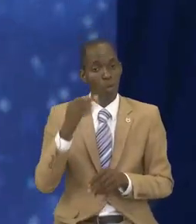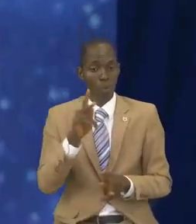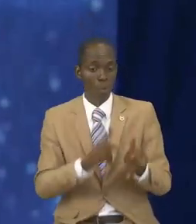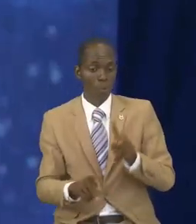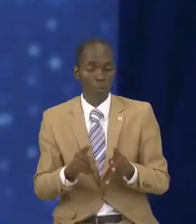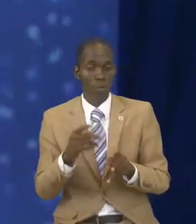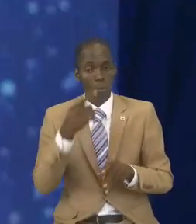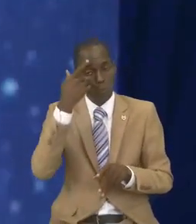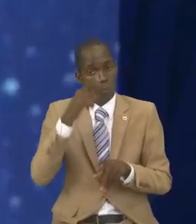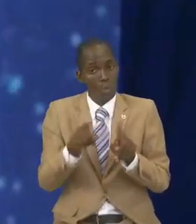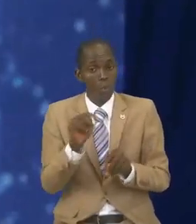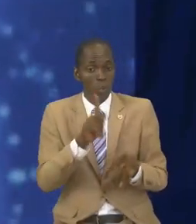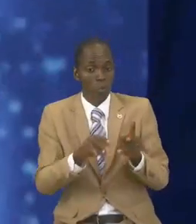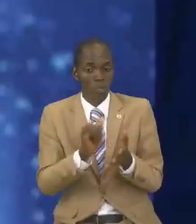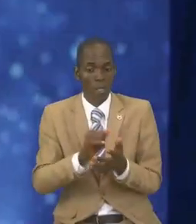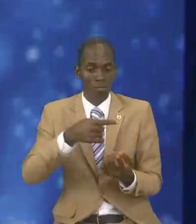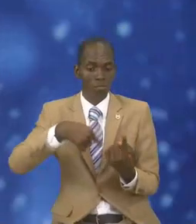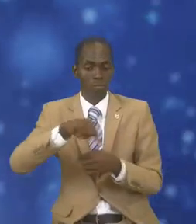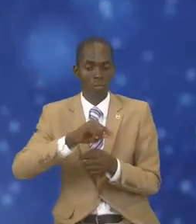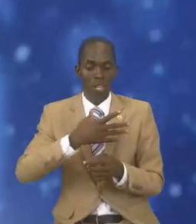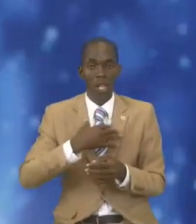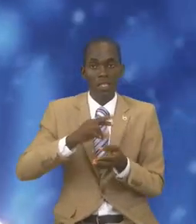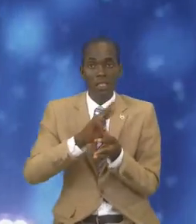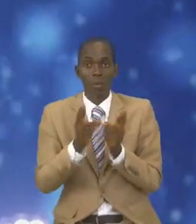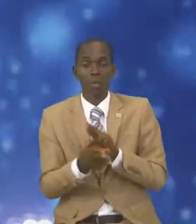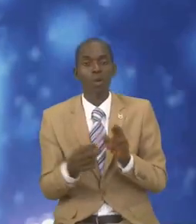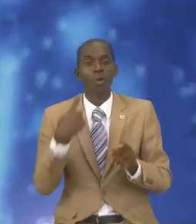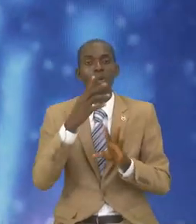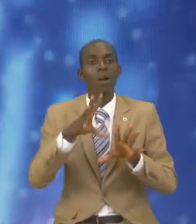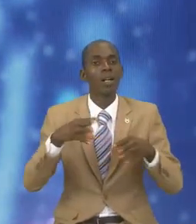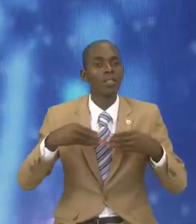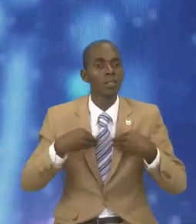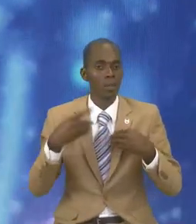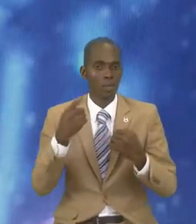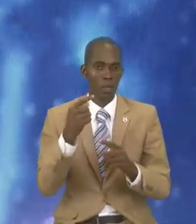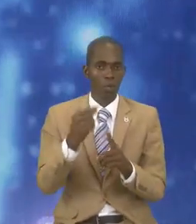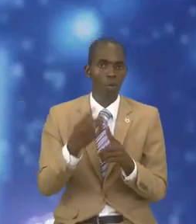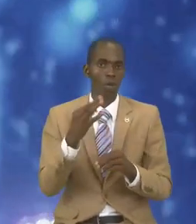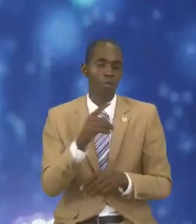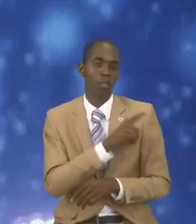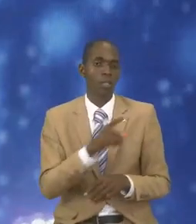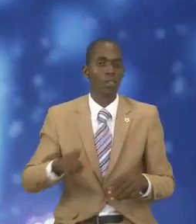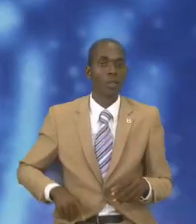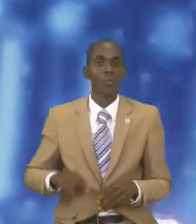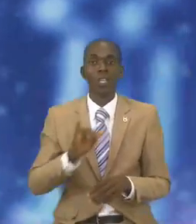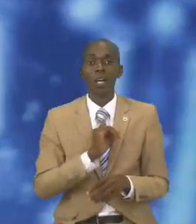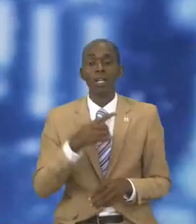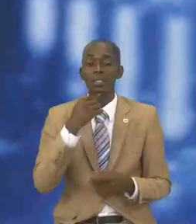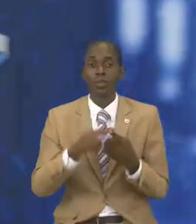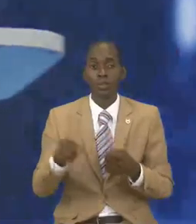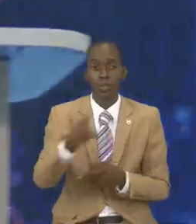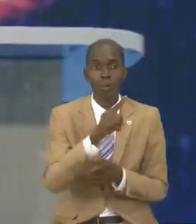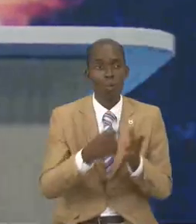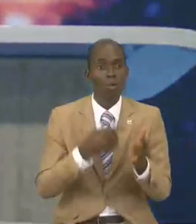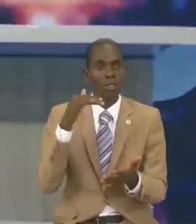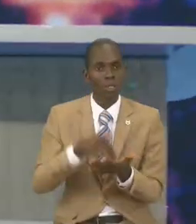Mais ceux-là qui se détournent, ceux qui se repentent, ceux qui acceptent la parole de Dieu, alors